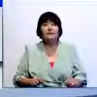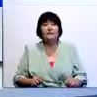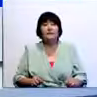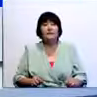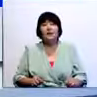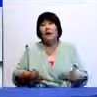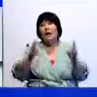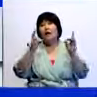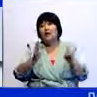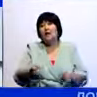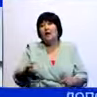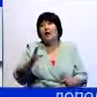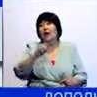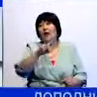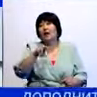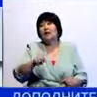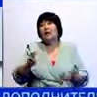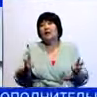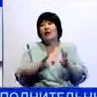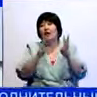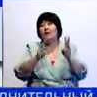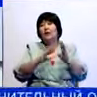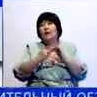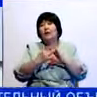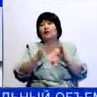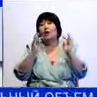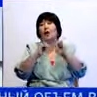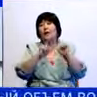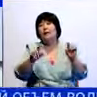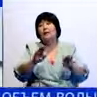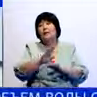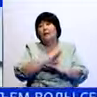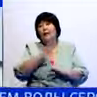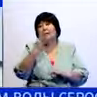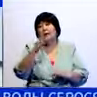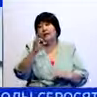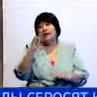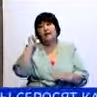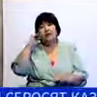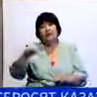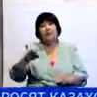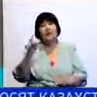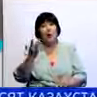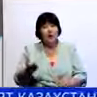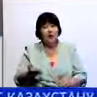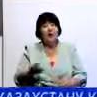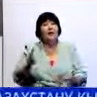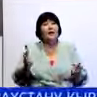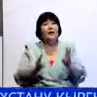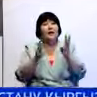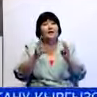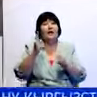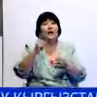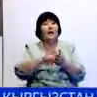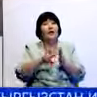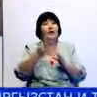трагедия в казанском районе в пожаре в поселковом общежития погиб 5-летний ребенок загорелась одна из комнат